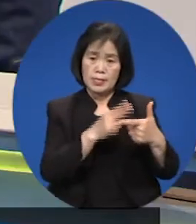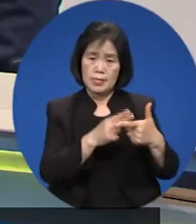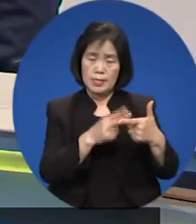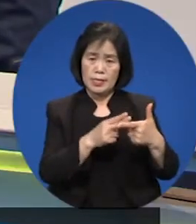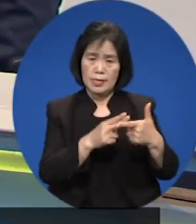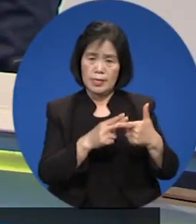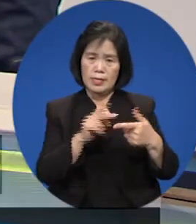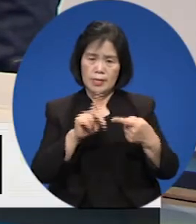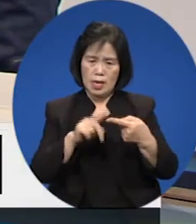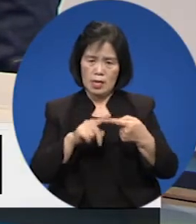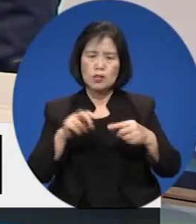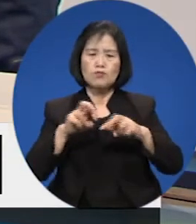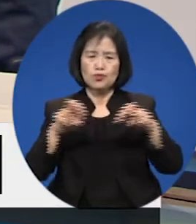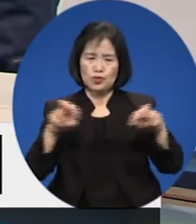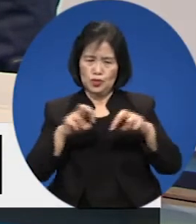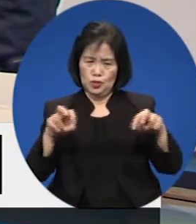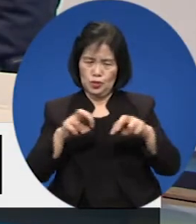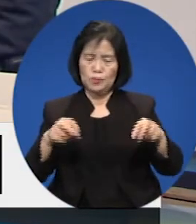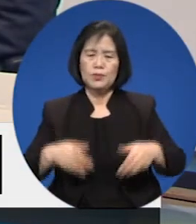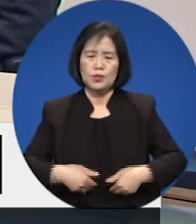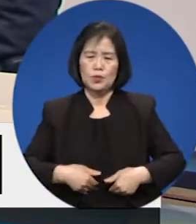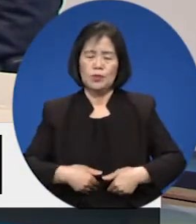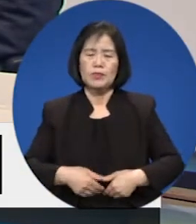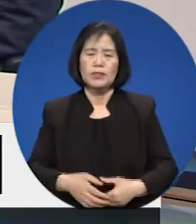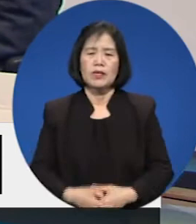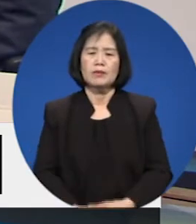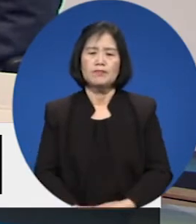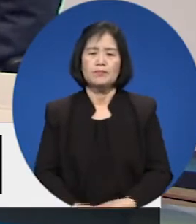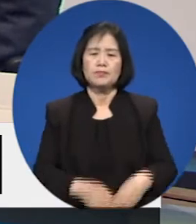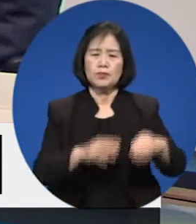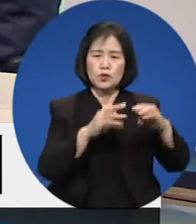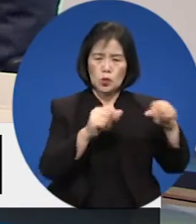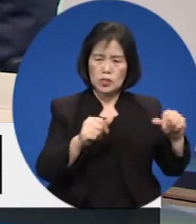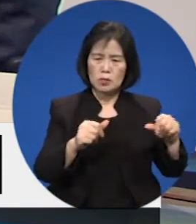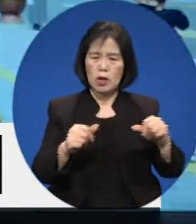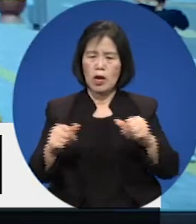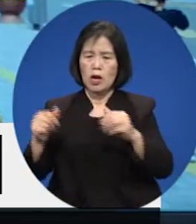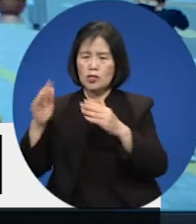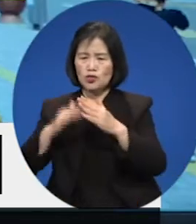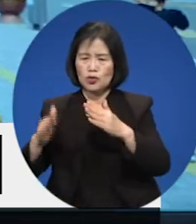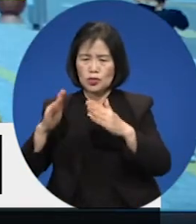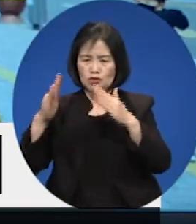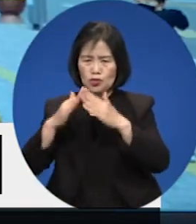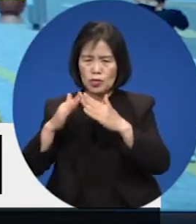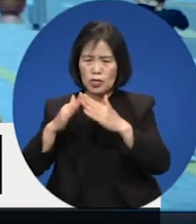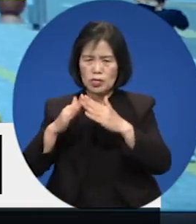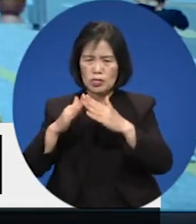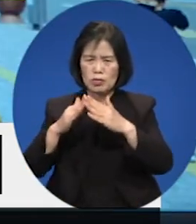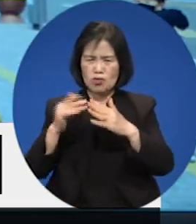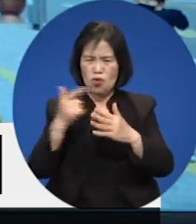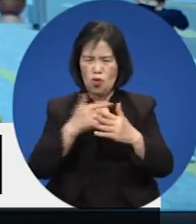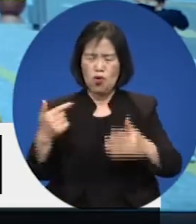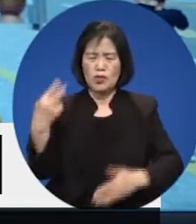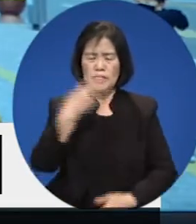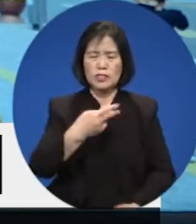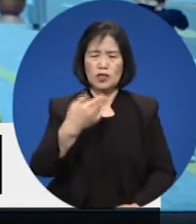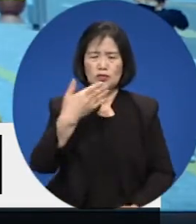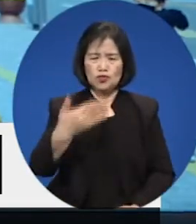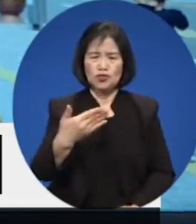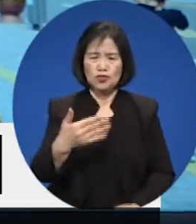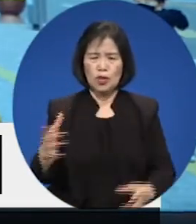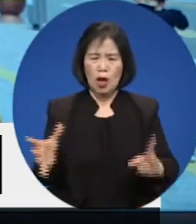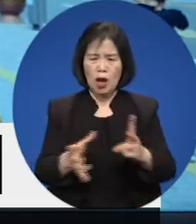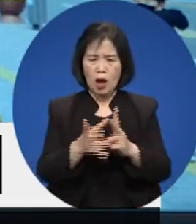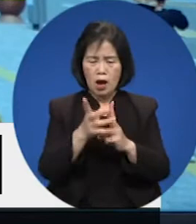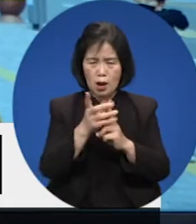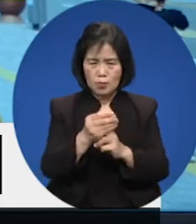분석부터 먼저 해갖고 들어야 되는데 뭐 지금 토지공사 이제 뒤통수 할테니까 뭐 거대한 조직의 사실 2009년도에 딱 합쳐놓은